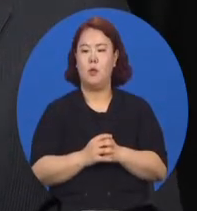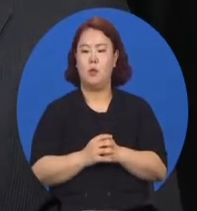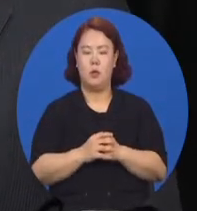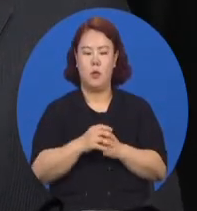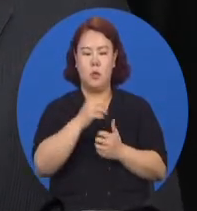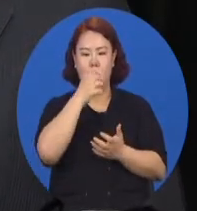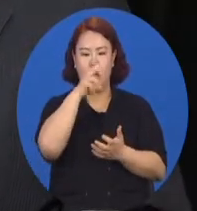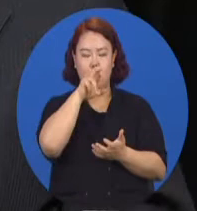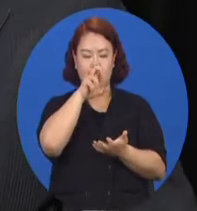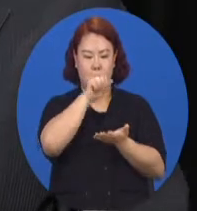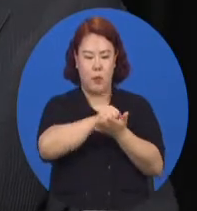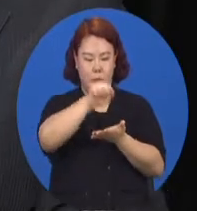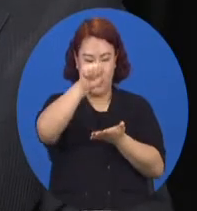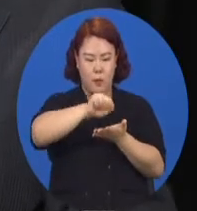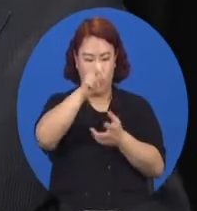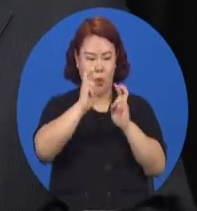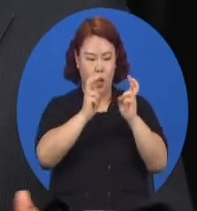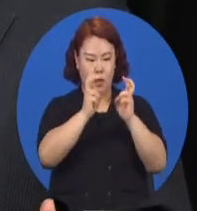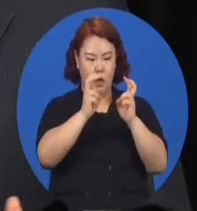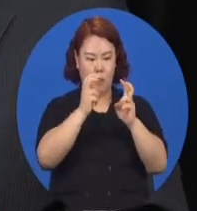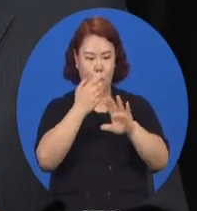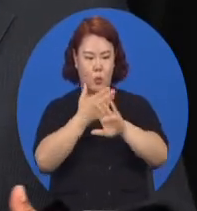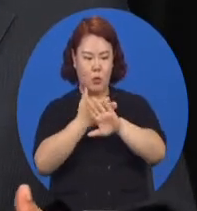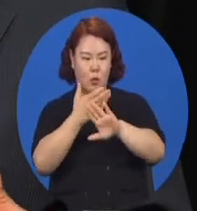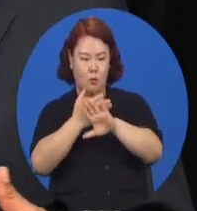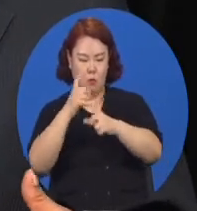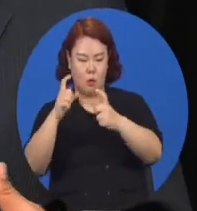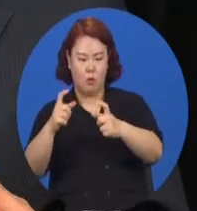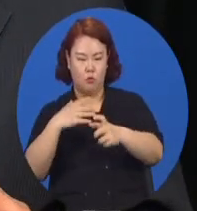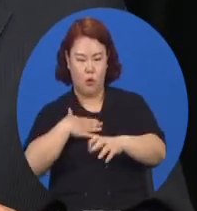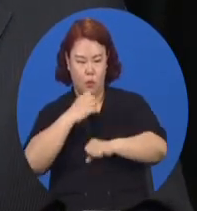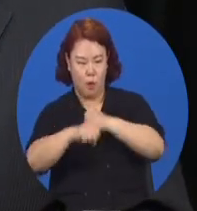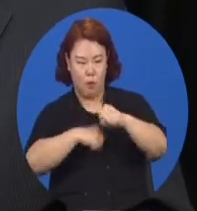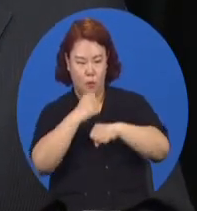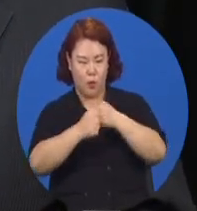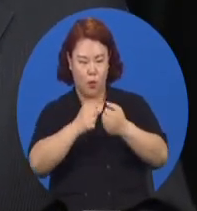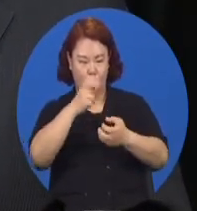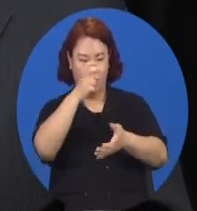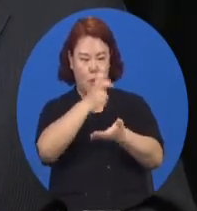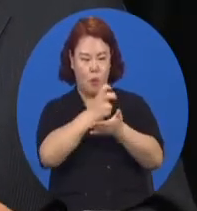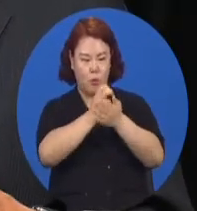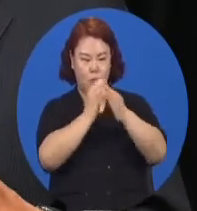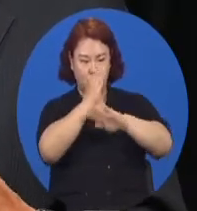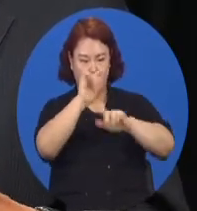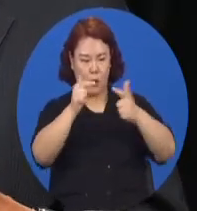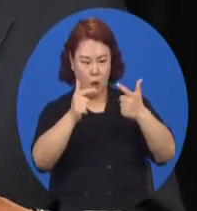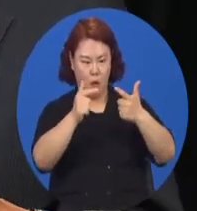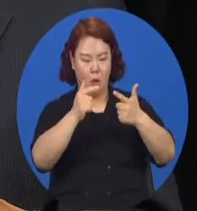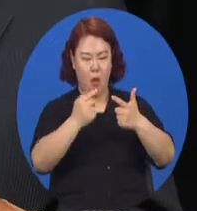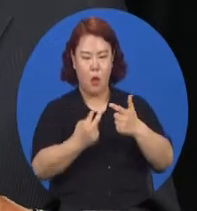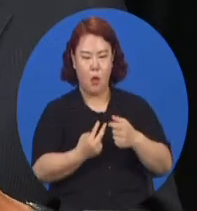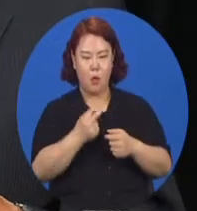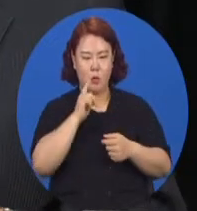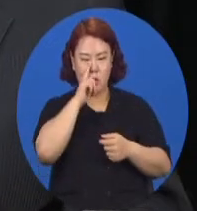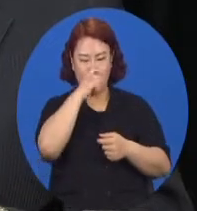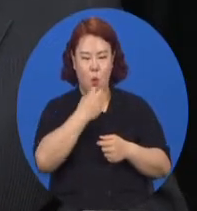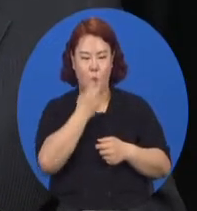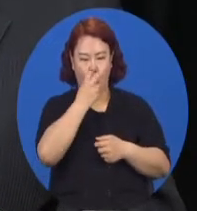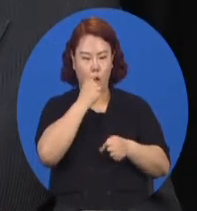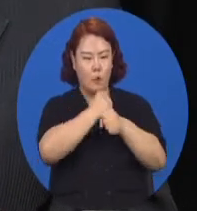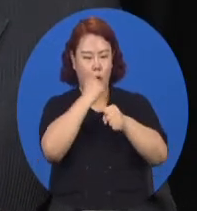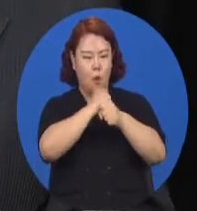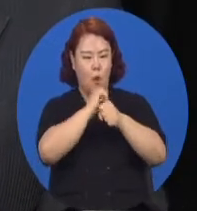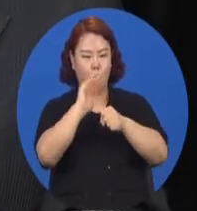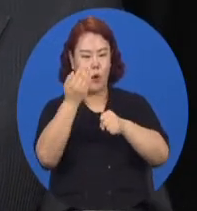시멘트 회사나 공예업체에서는 아 우리가 맘대로 규제를 넘지 않는 범위에서 공예 발생시키도 되는구나. 그렇게 오해할